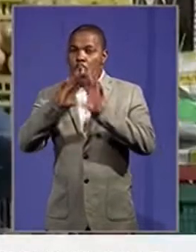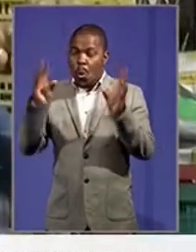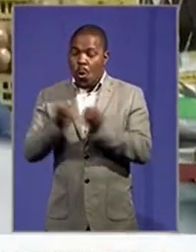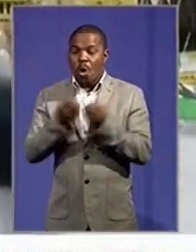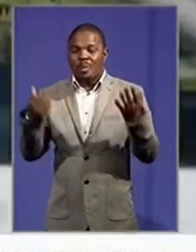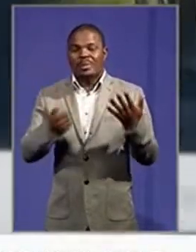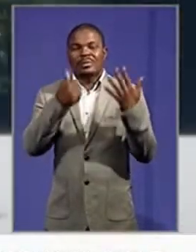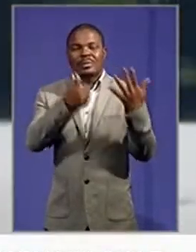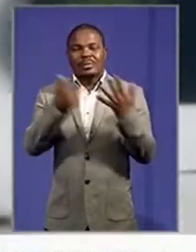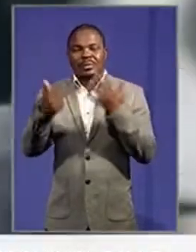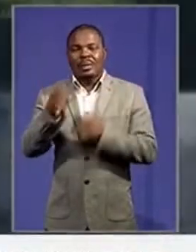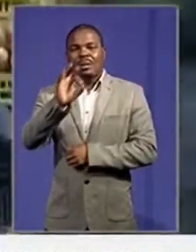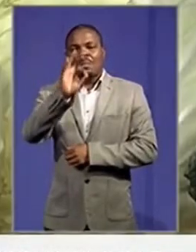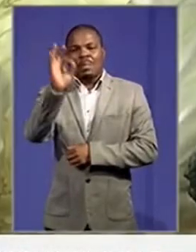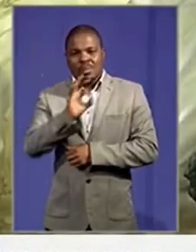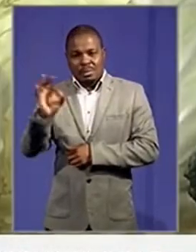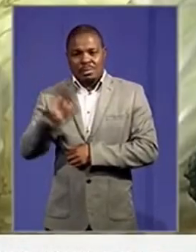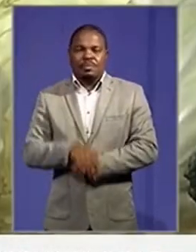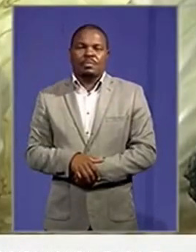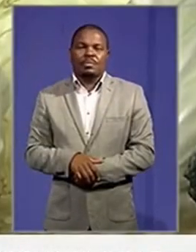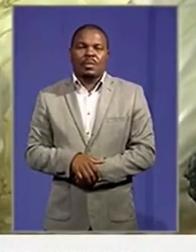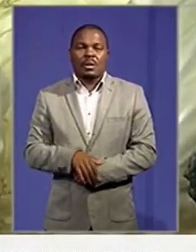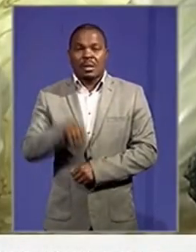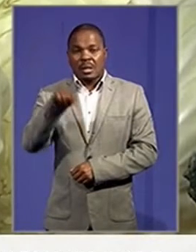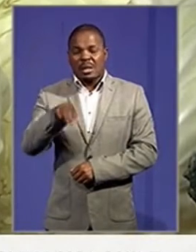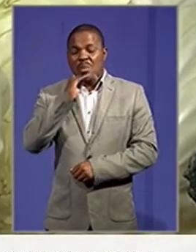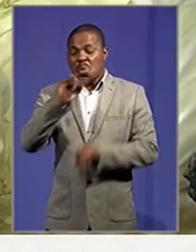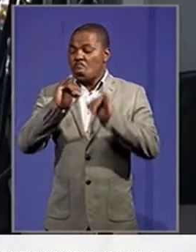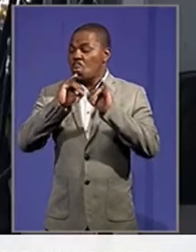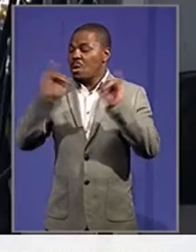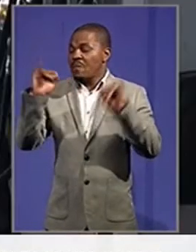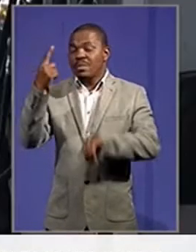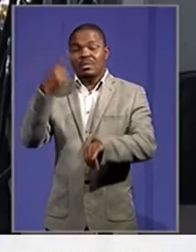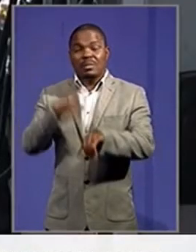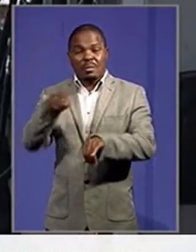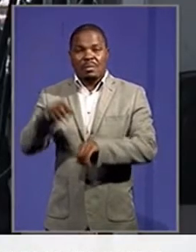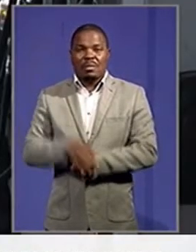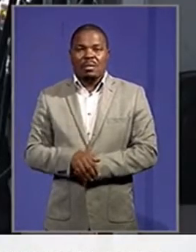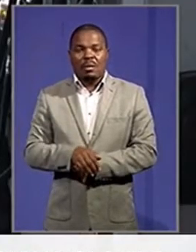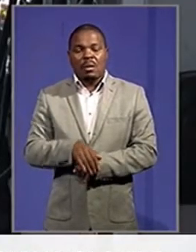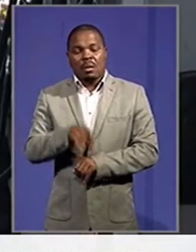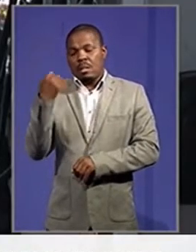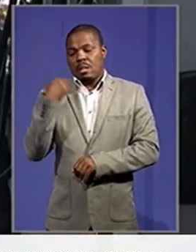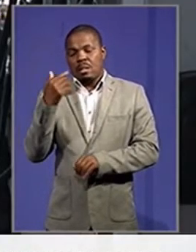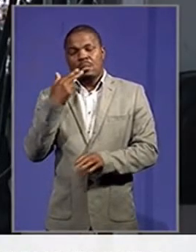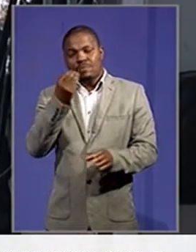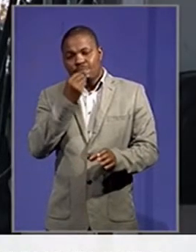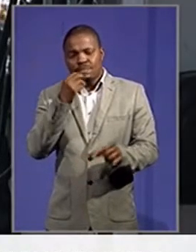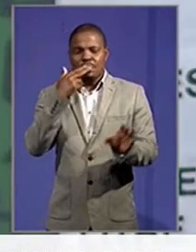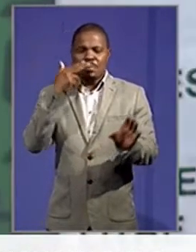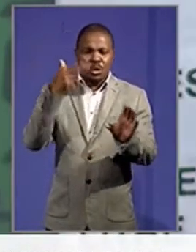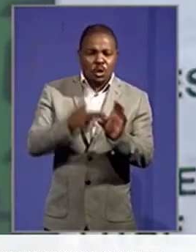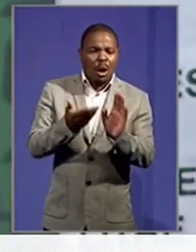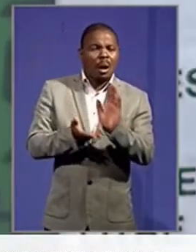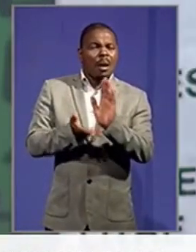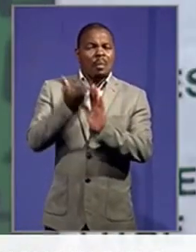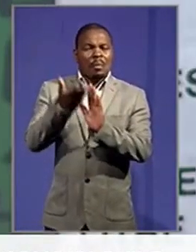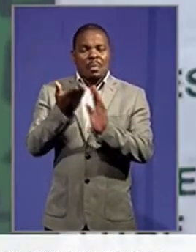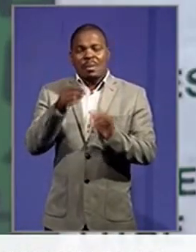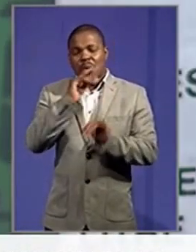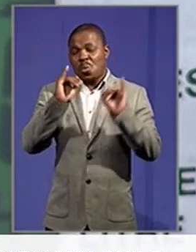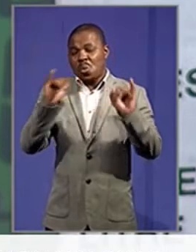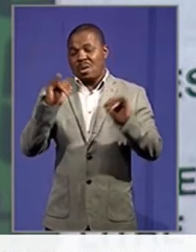tse 66. Mme ke palo e hodimo ka ho fetisisa ho latela ditheko tse hodimo tsa dijo le mafura ho na le tsitsipano